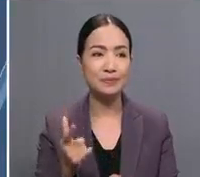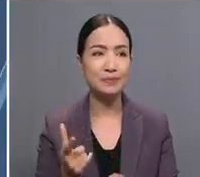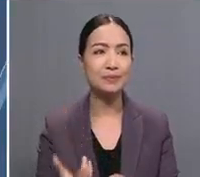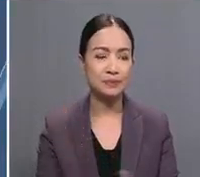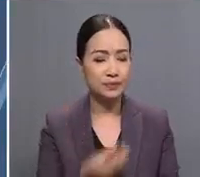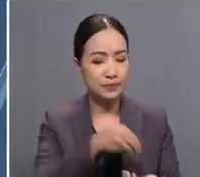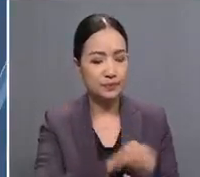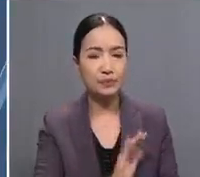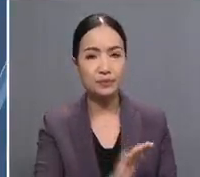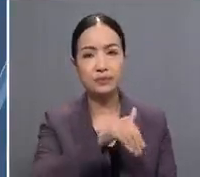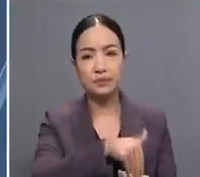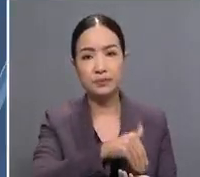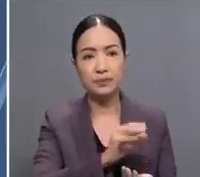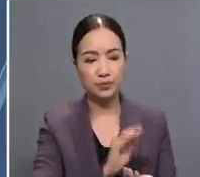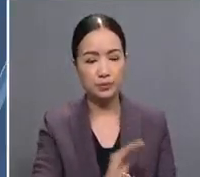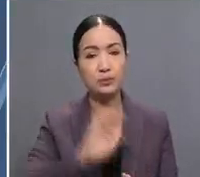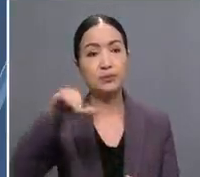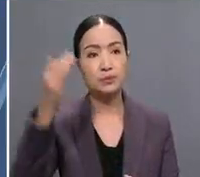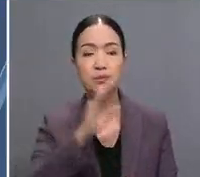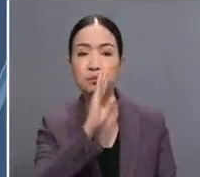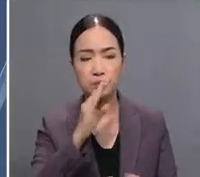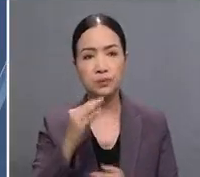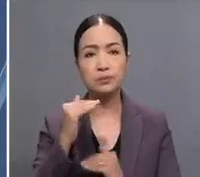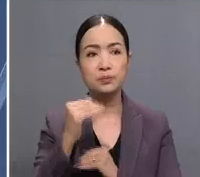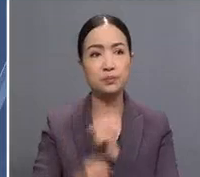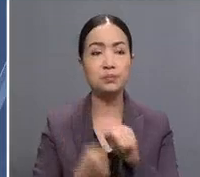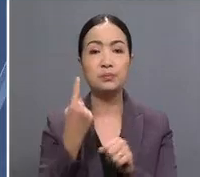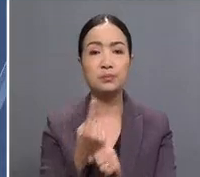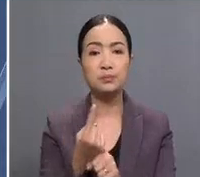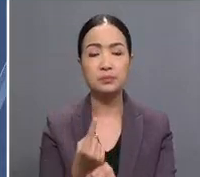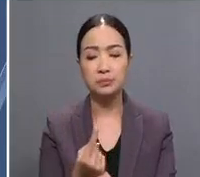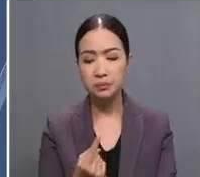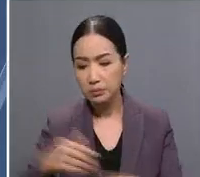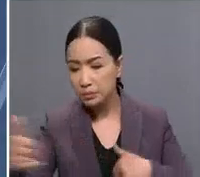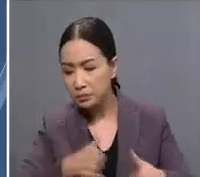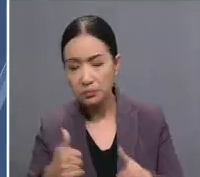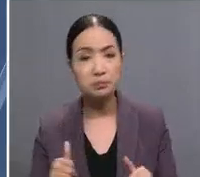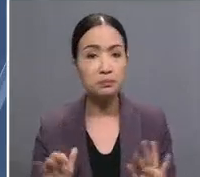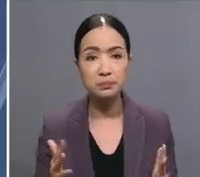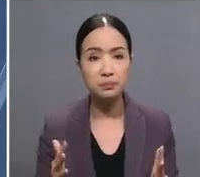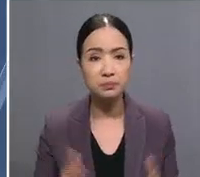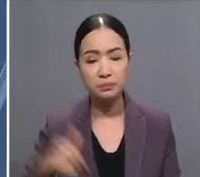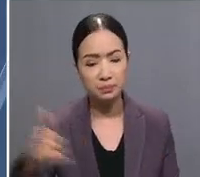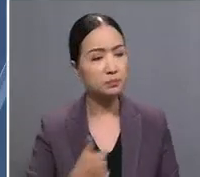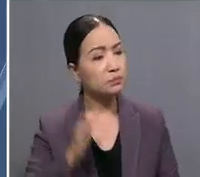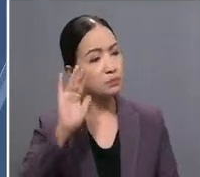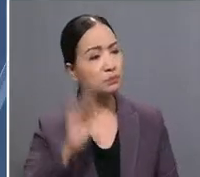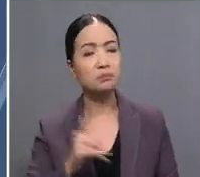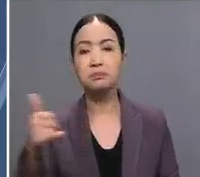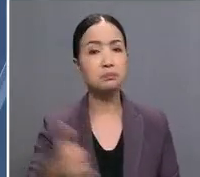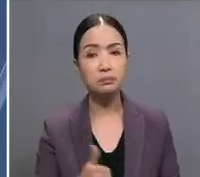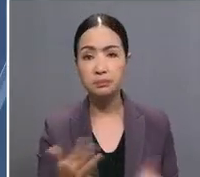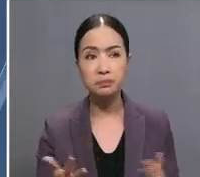คำเส้นนี้เอาไว้เป็นของกลางก่อนนะครับถ้าหากว่าภายใน 1ปีน้ำไม่มีเจ้าทรัพย์ไปอ้างว่าเป็นของผมของ